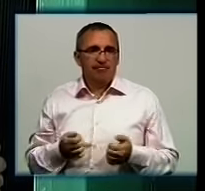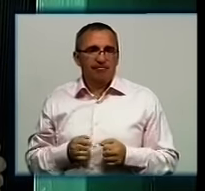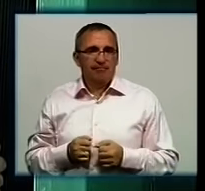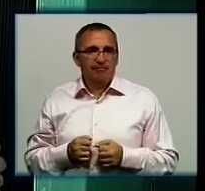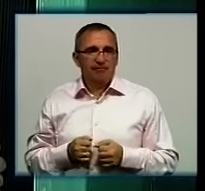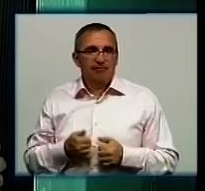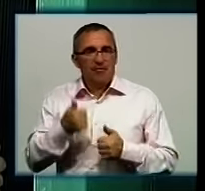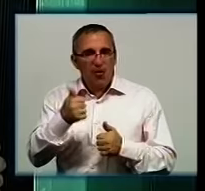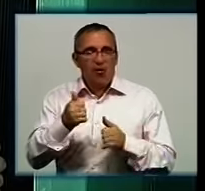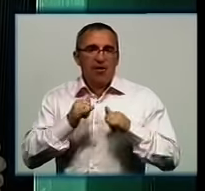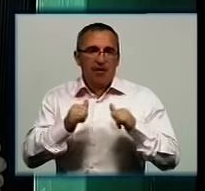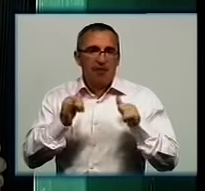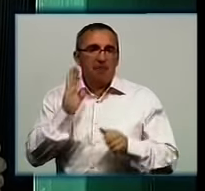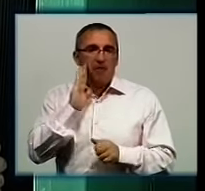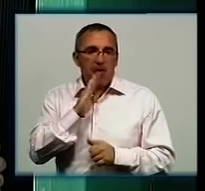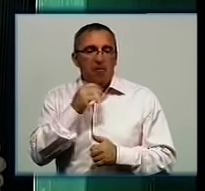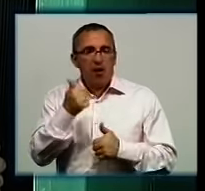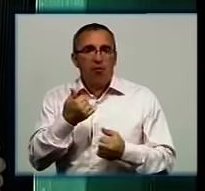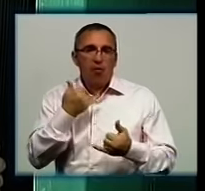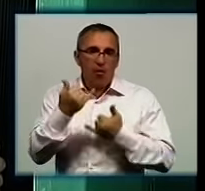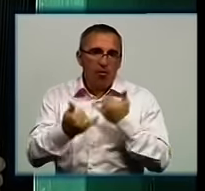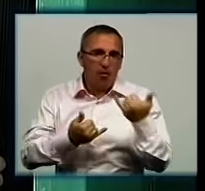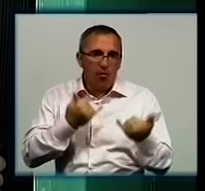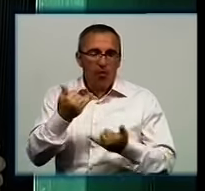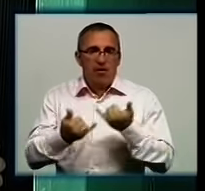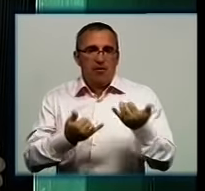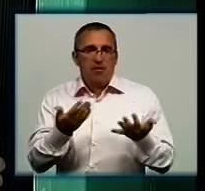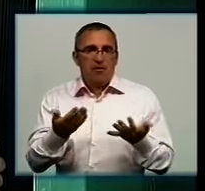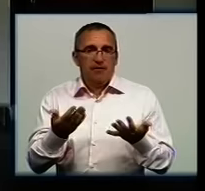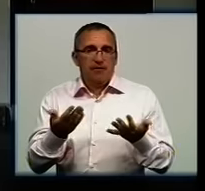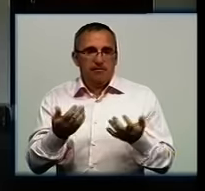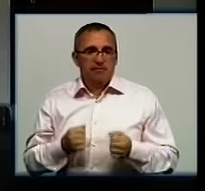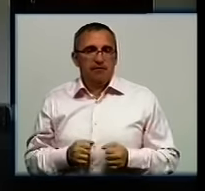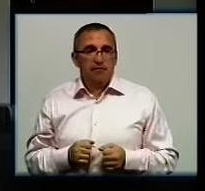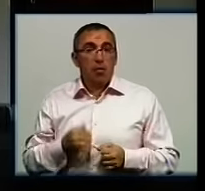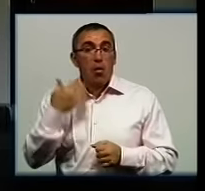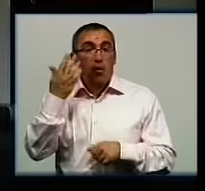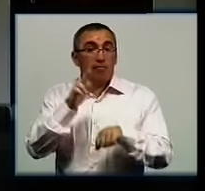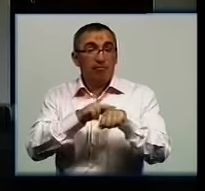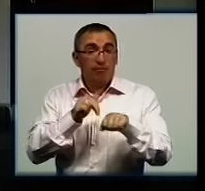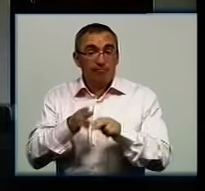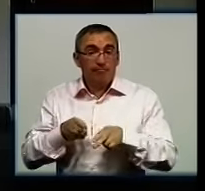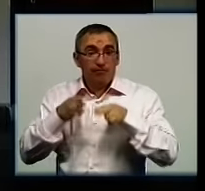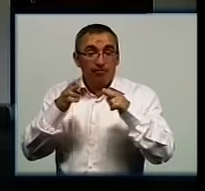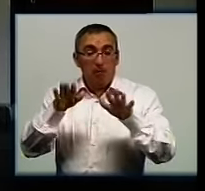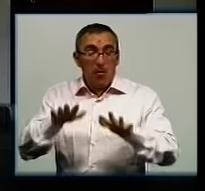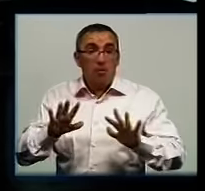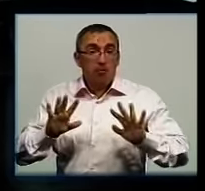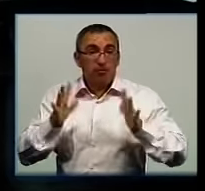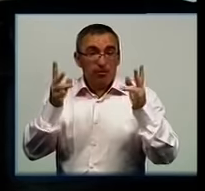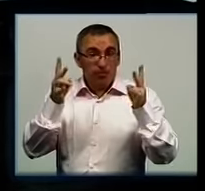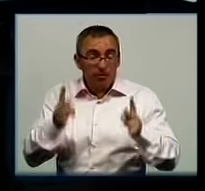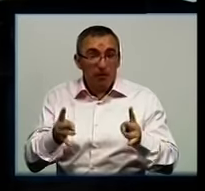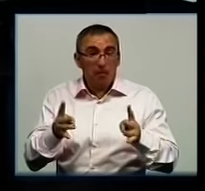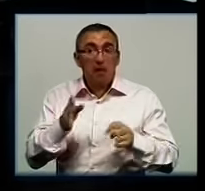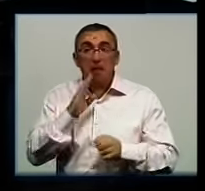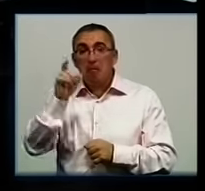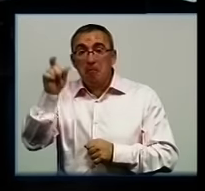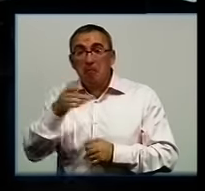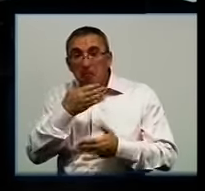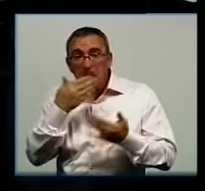Хорошо розвивалася, мати хорошо ухажувала, чому вона сюди прийшла, я не знаю. Коли правоохоронці прибули на місце події, в квартирі ні власниці, ні